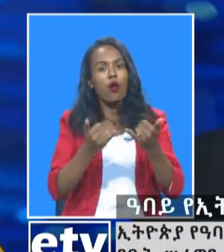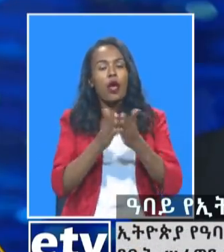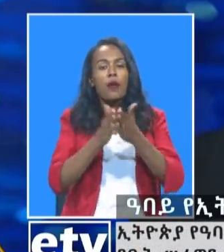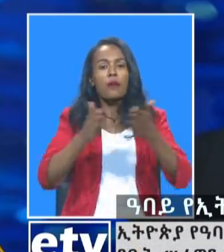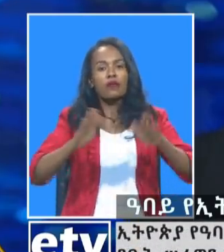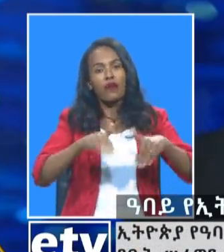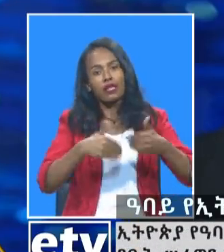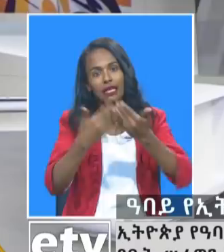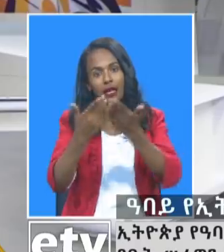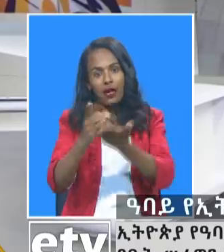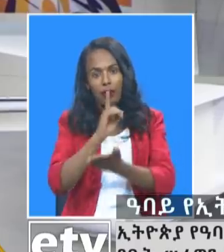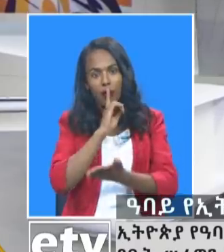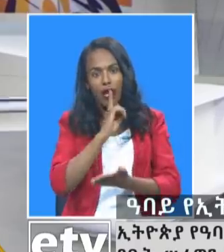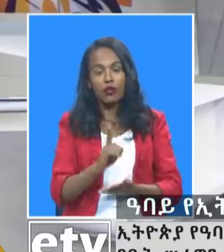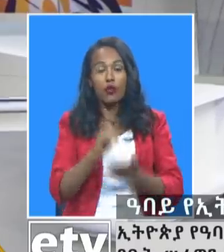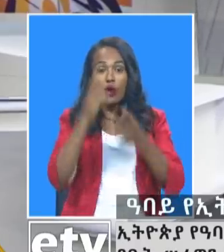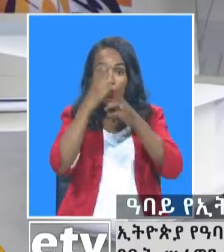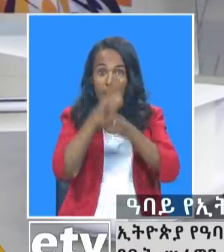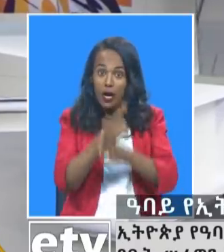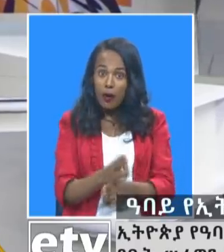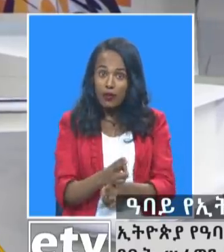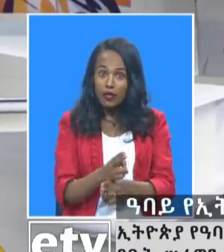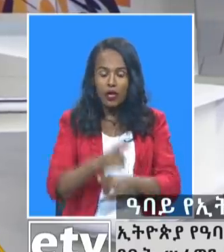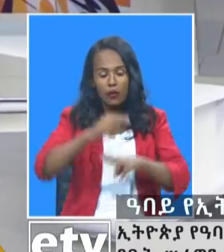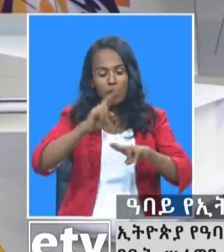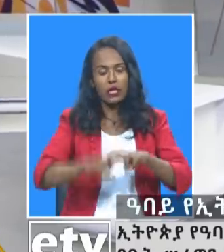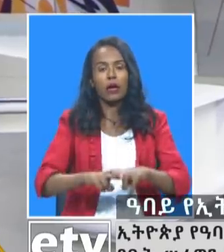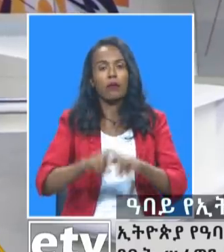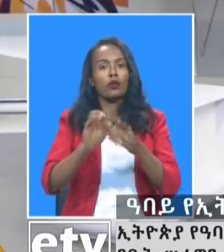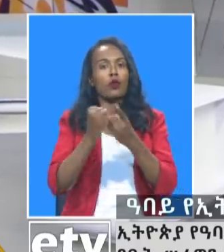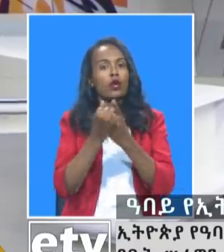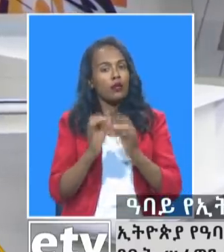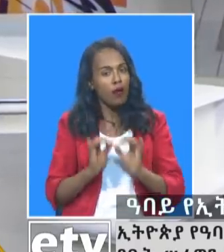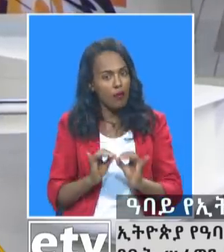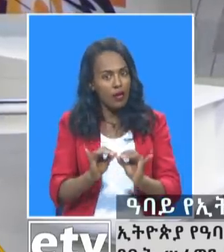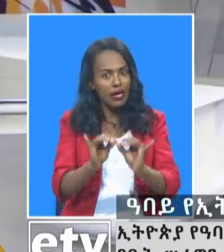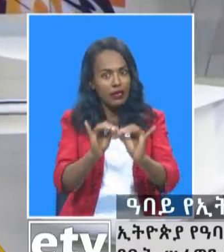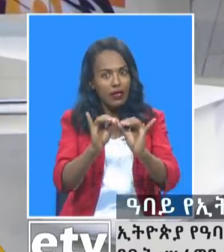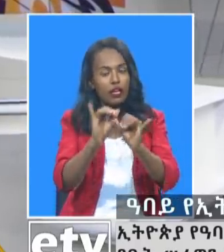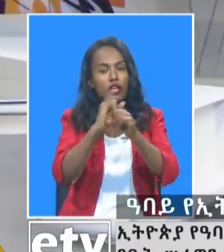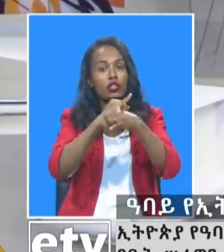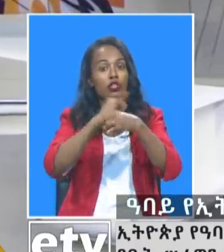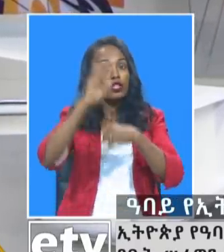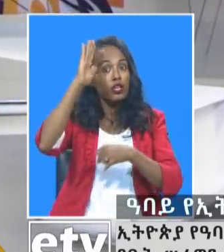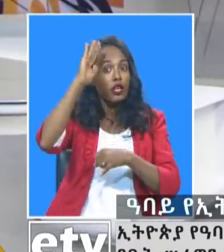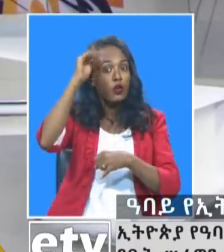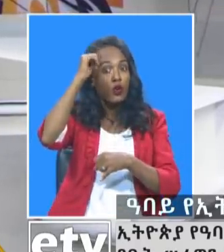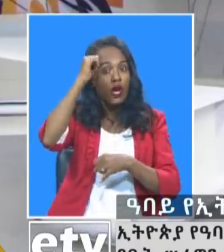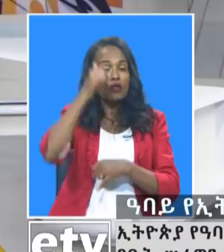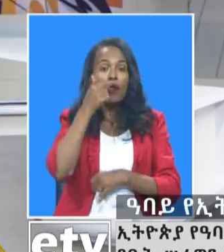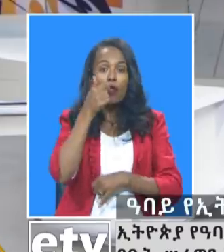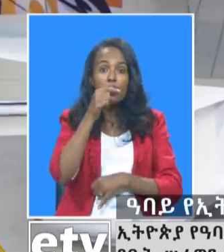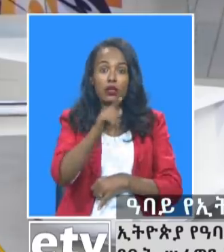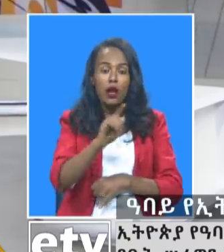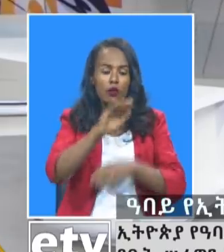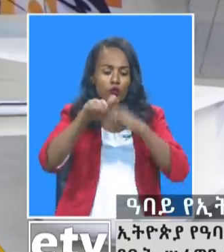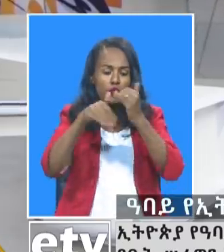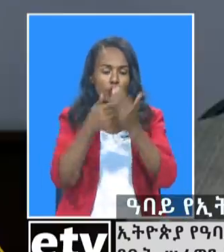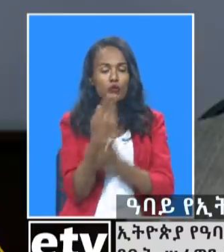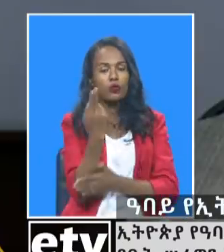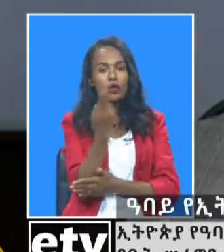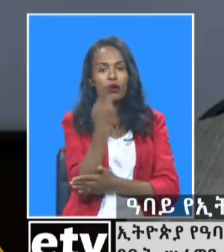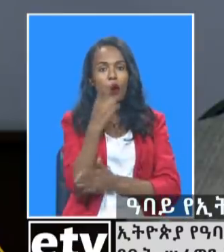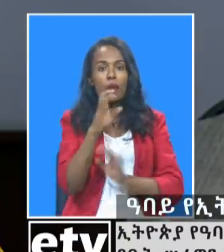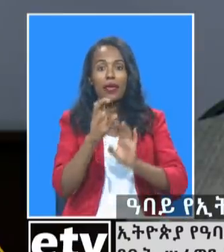በስፋት እየቀረበላት ነው። መከባበርና በተቀመጠው ማቀፍ መጓዝ ኢንጂነር ጌዲዮን አስፋው እንዳሉት ሁሉንም